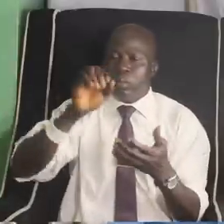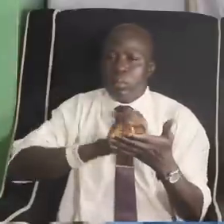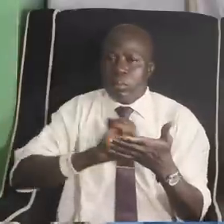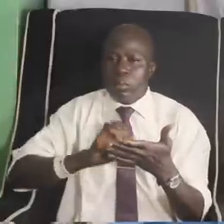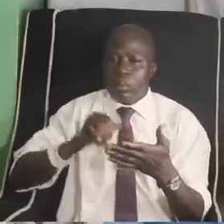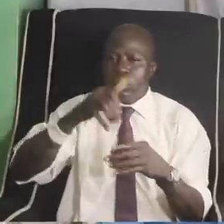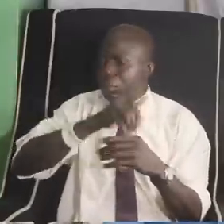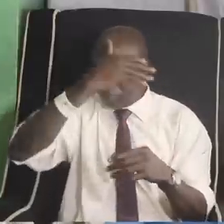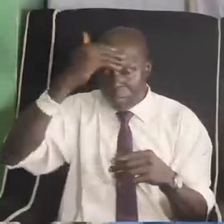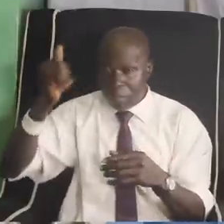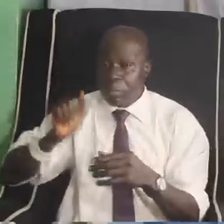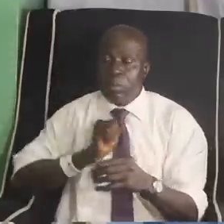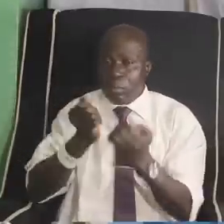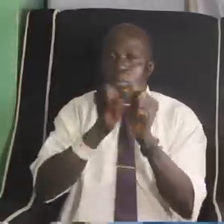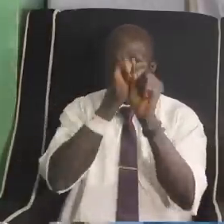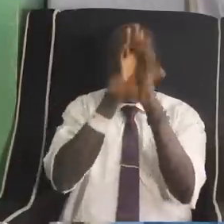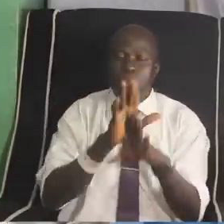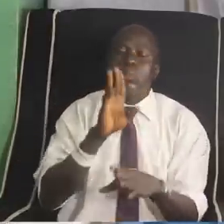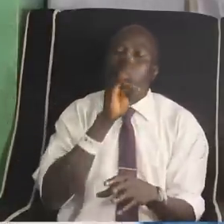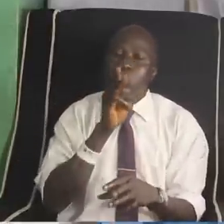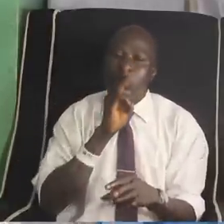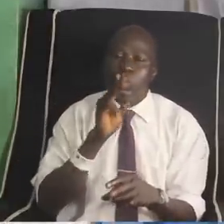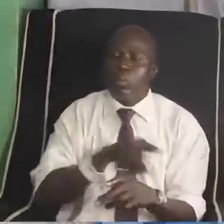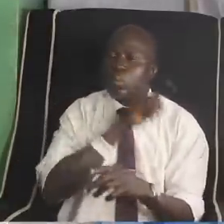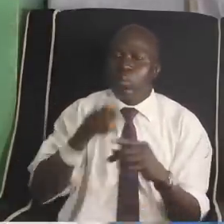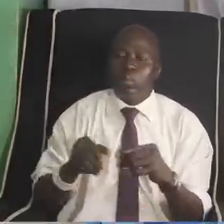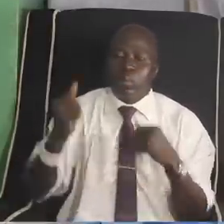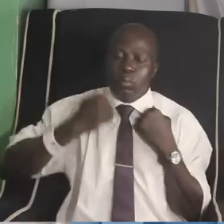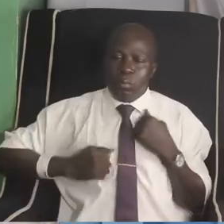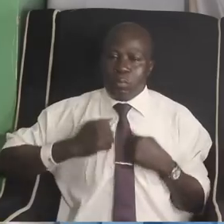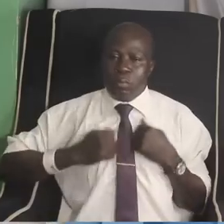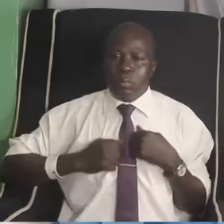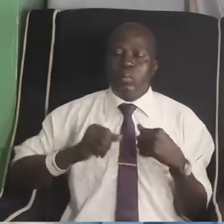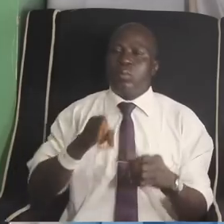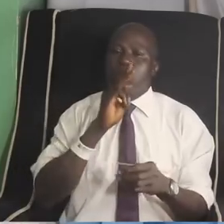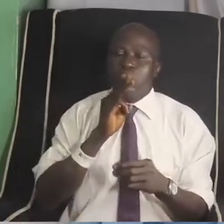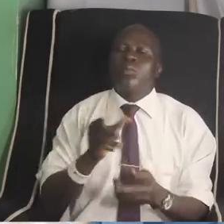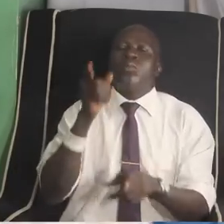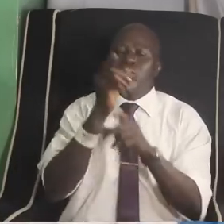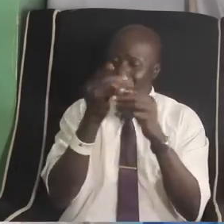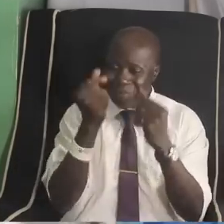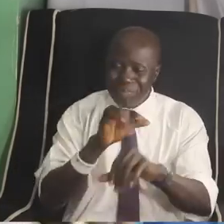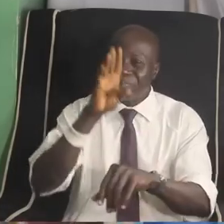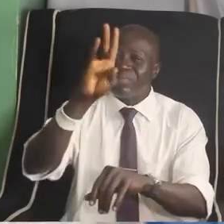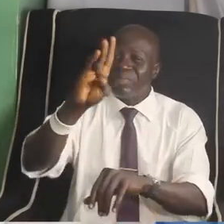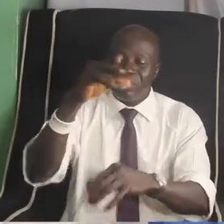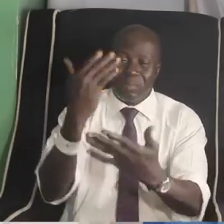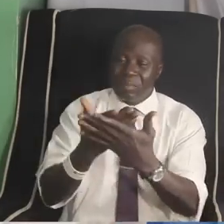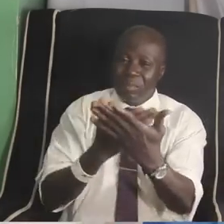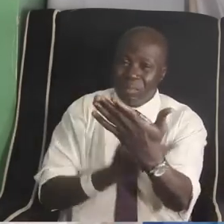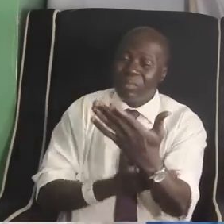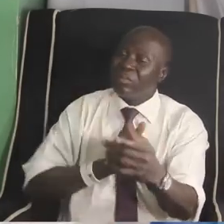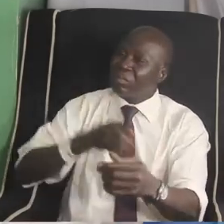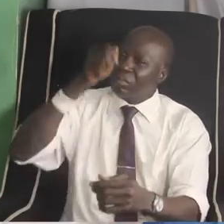Amen. Amen. Amen. Amen. Amen. Amen. Amen. Amen. Amen. Amen. Amen. Amen. Amen. Amen. Amen. Amen. Amen. Amen. Amen. Amen. Amen. Amen. Amen. Amen. Amen. Amen. Amen. Amen. Amen. Amen. Amen.